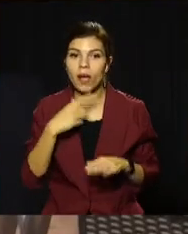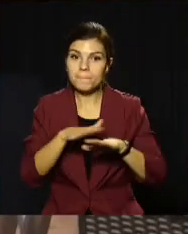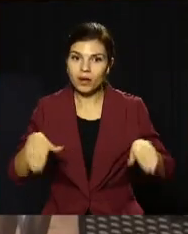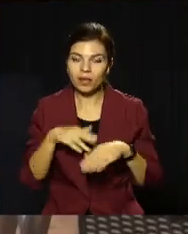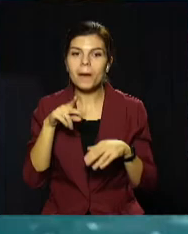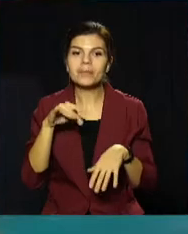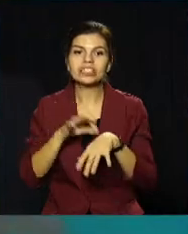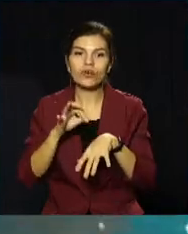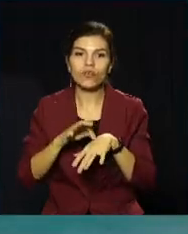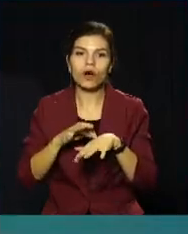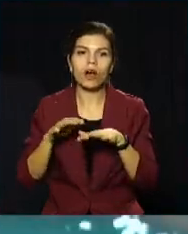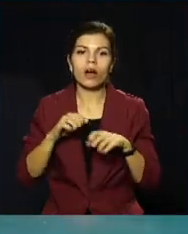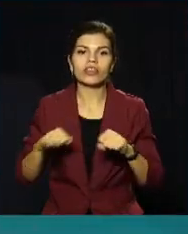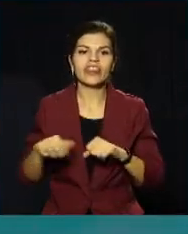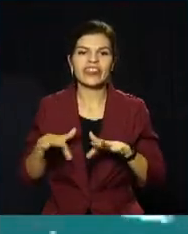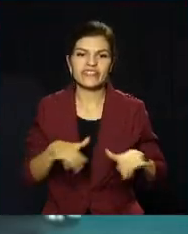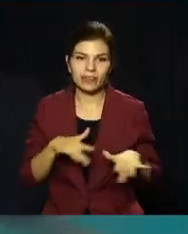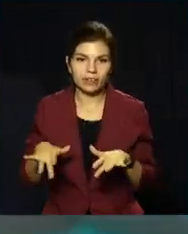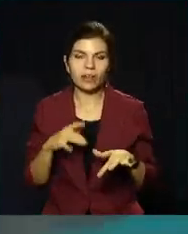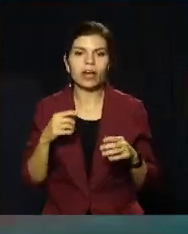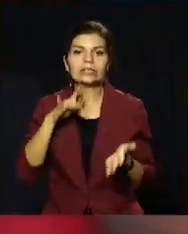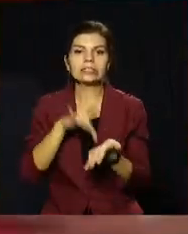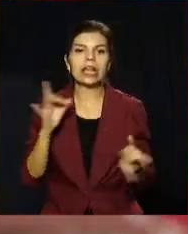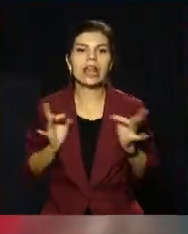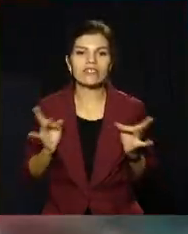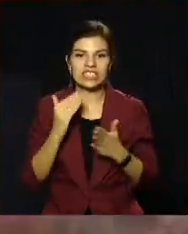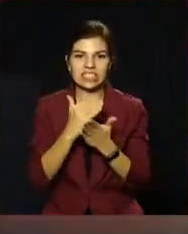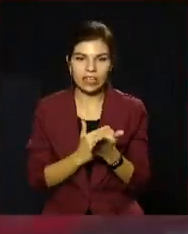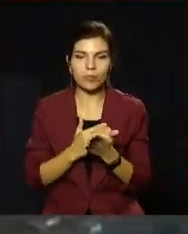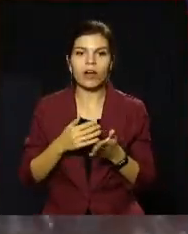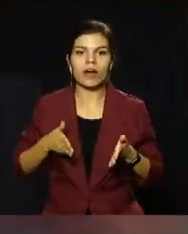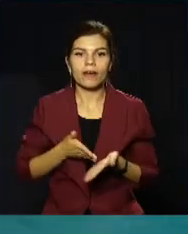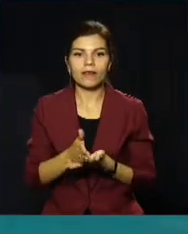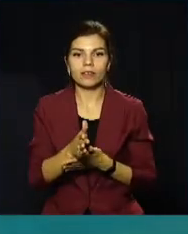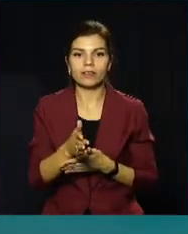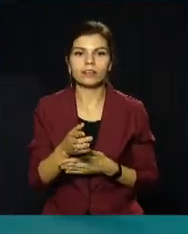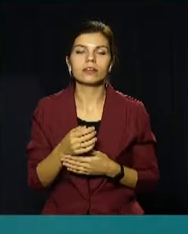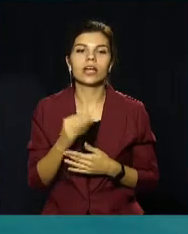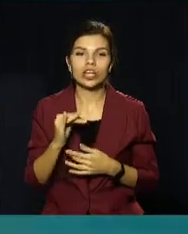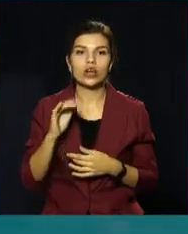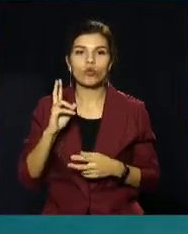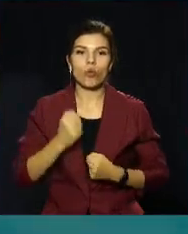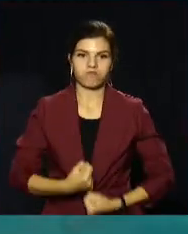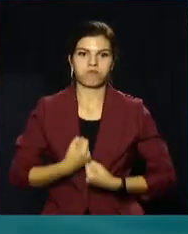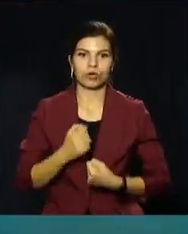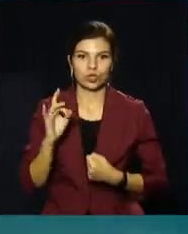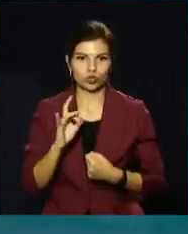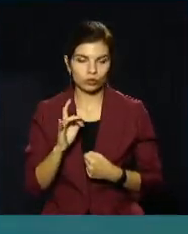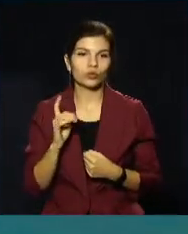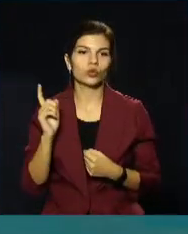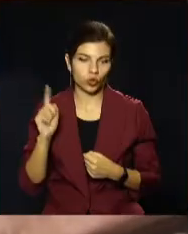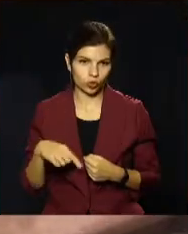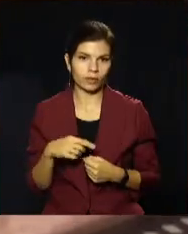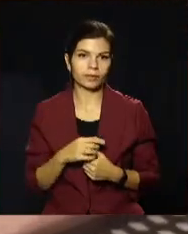при захворюваннях опорно-рухового апарату, центральної нервової системи, вигатосудинної дистонії та ожирінні.